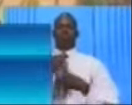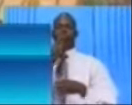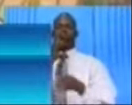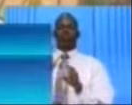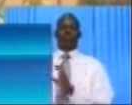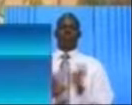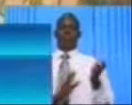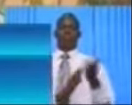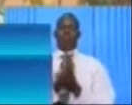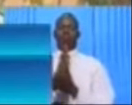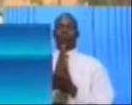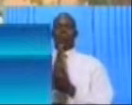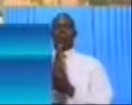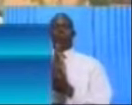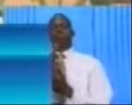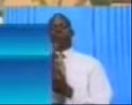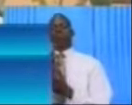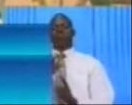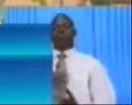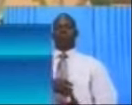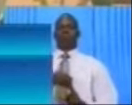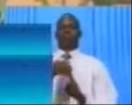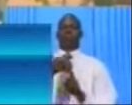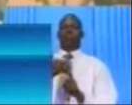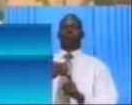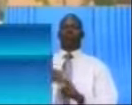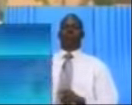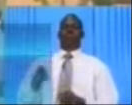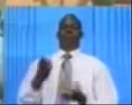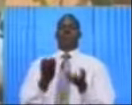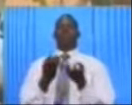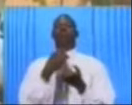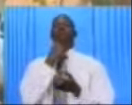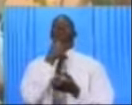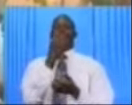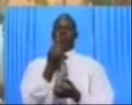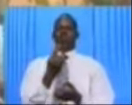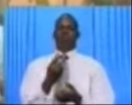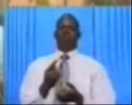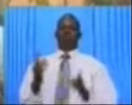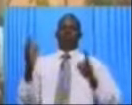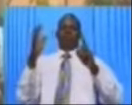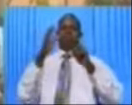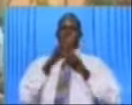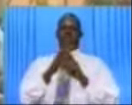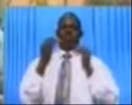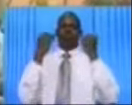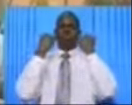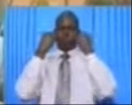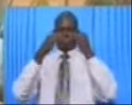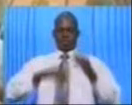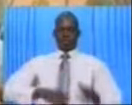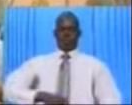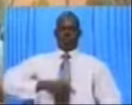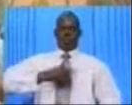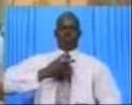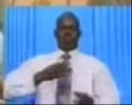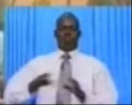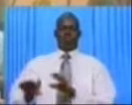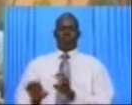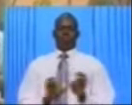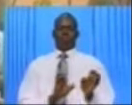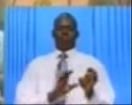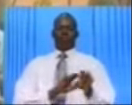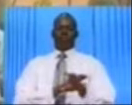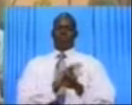et parmi les plus essentielles, je voudrais citer les campagnes d'information et de sensibilisation que nous avons menées sur